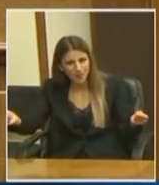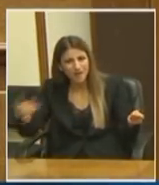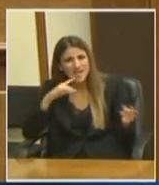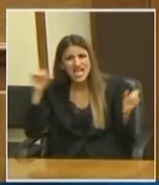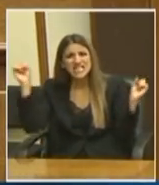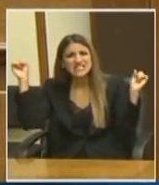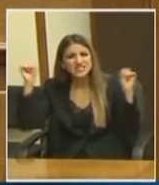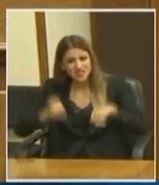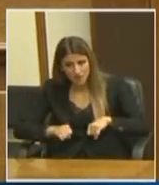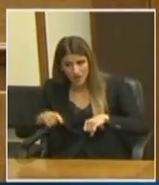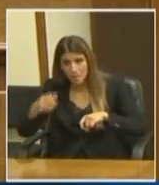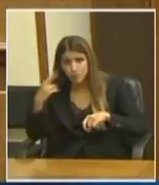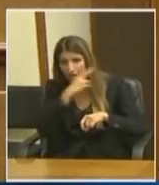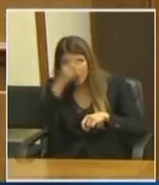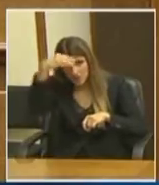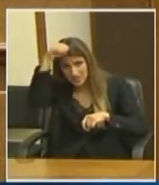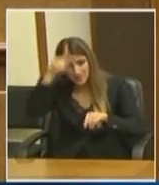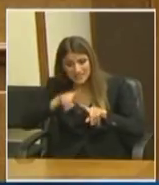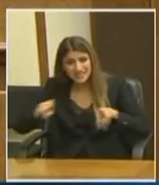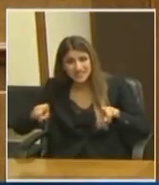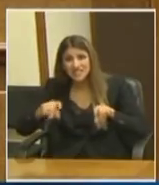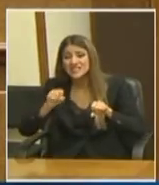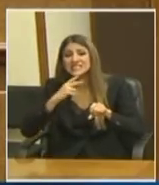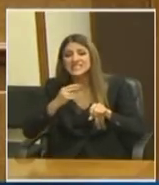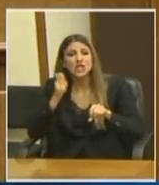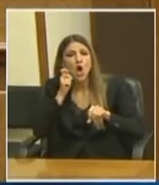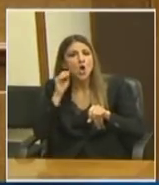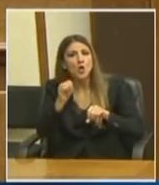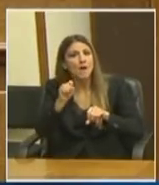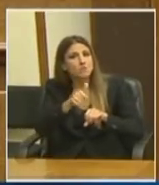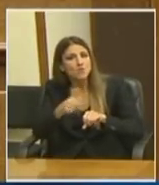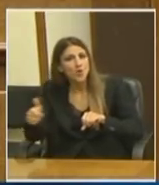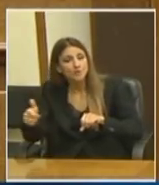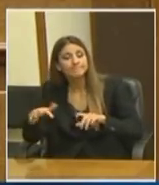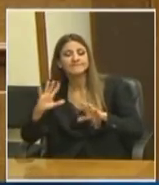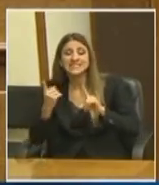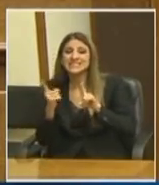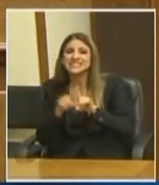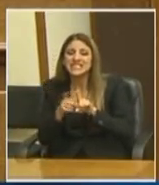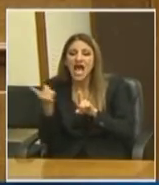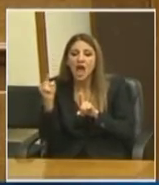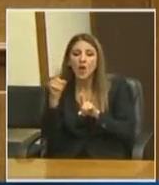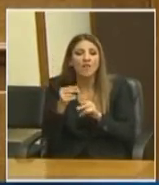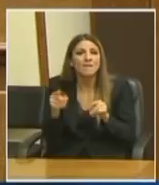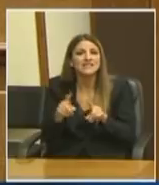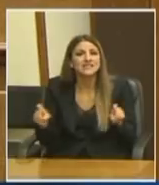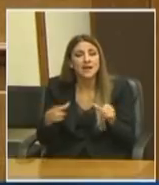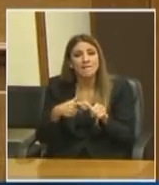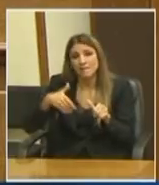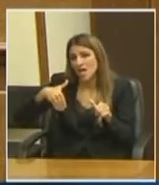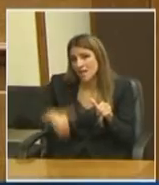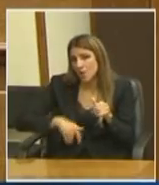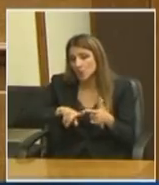έφερε ο κύριος Τσίπρας δεν είναι μόνο το όνομα. Το θέμα είναι και τα συνοδευτικά, η γλώσσα και η ηθαγένεια.